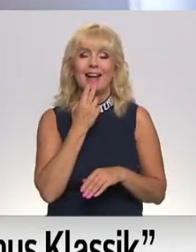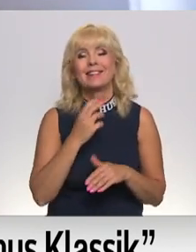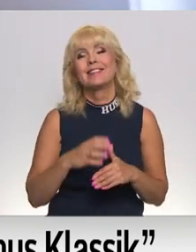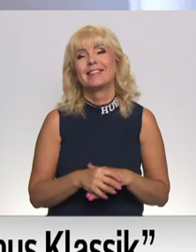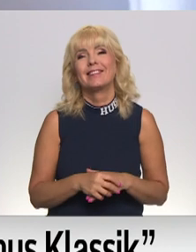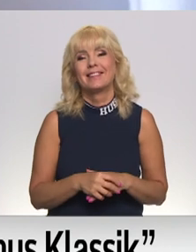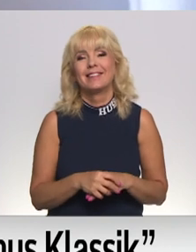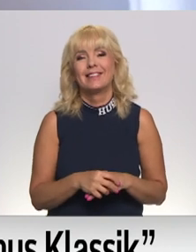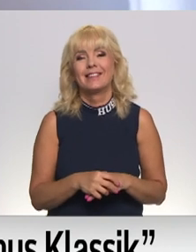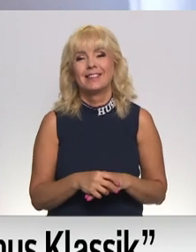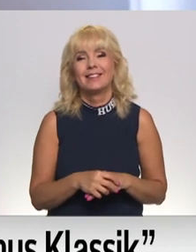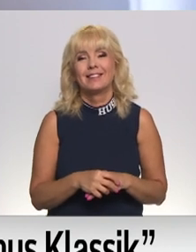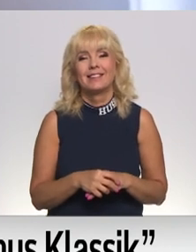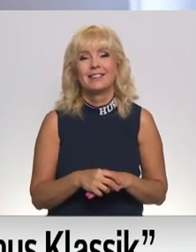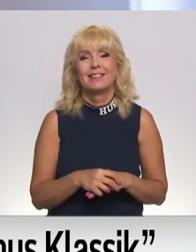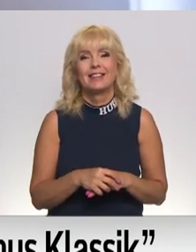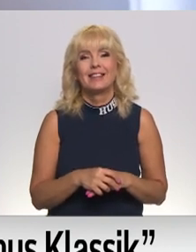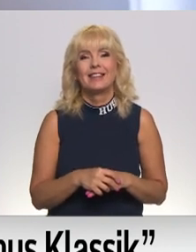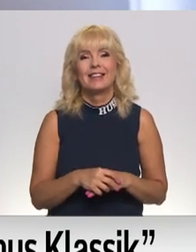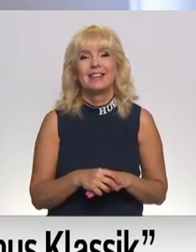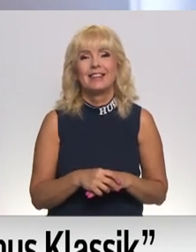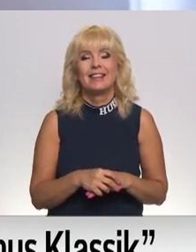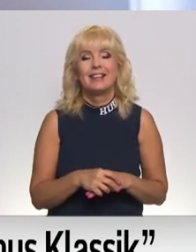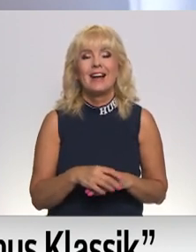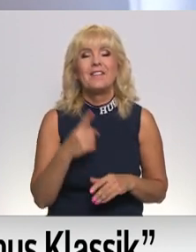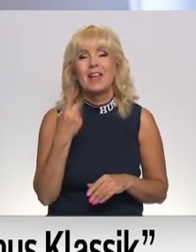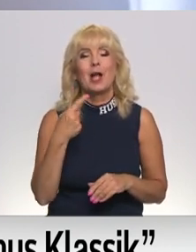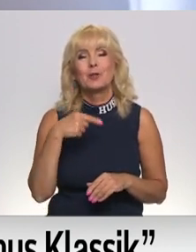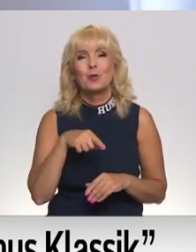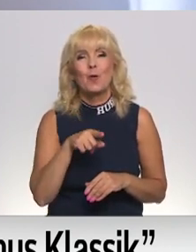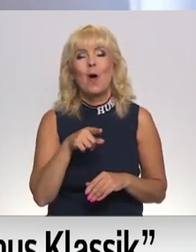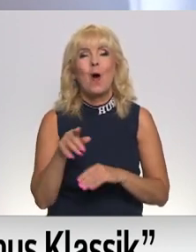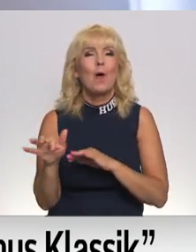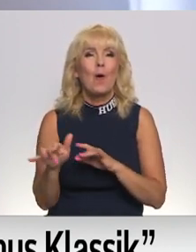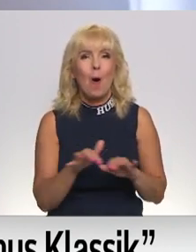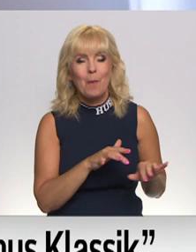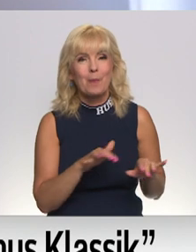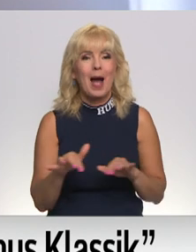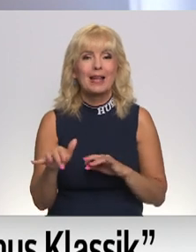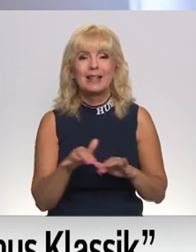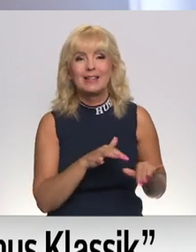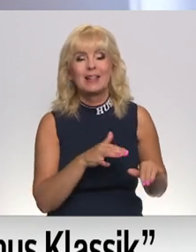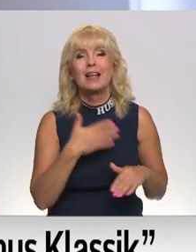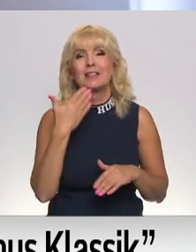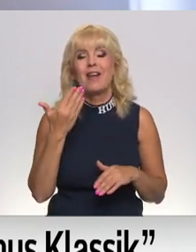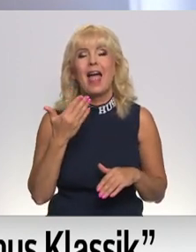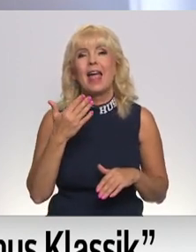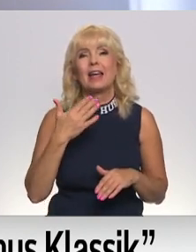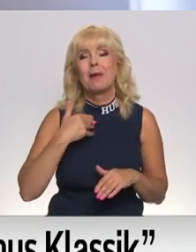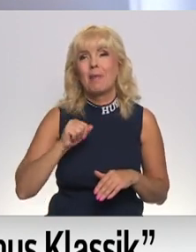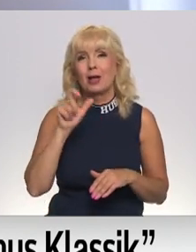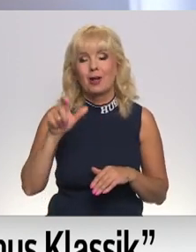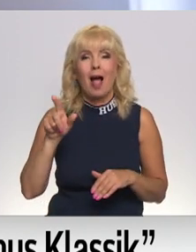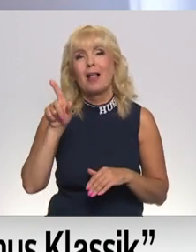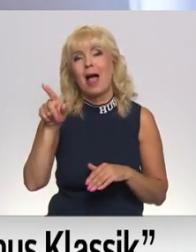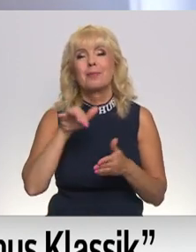Kāda komponists. Viens no komponistiem. Sveiki visi mani kolēģi, lai jums labas okas